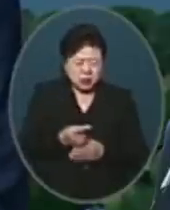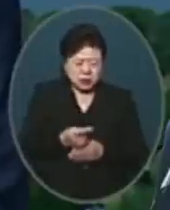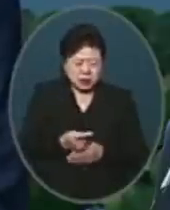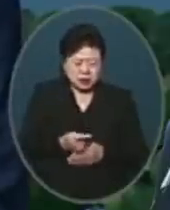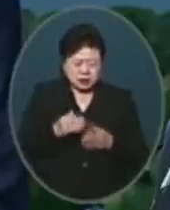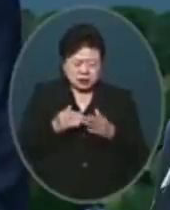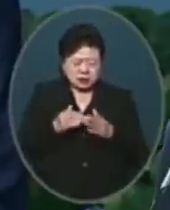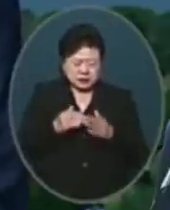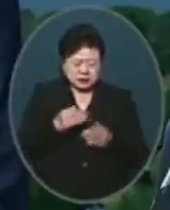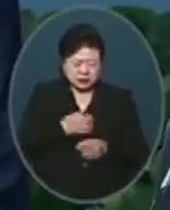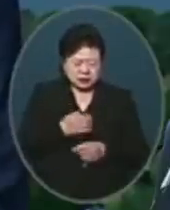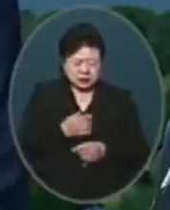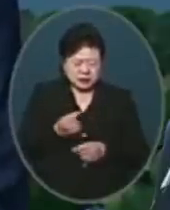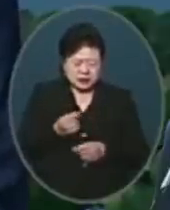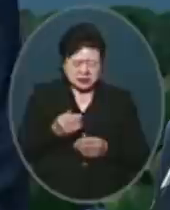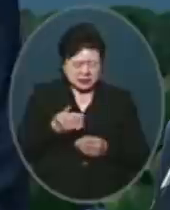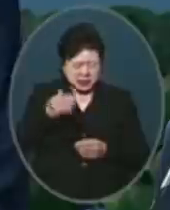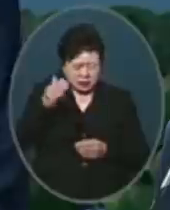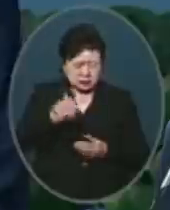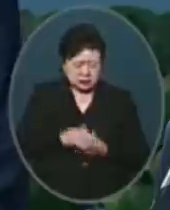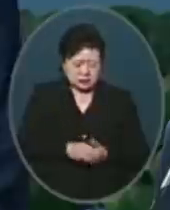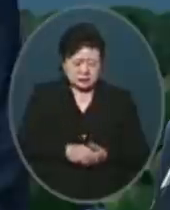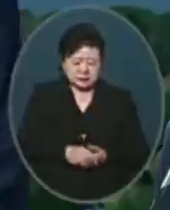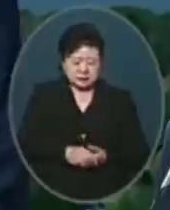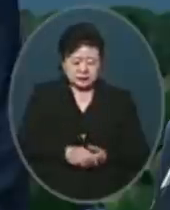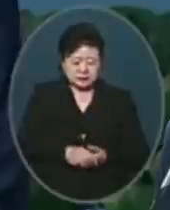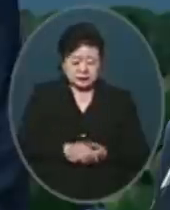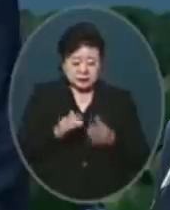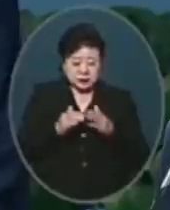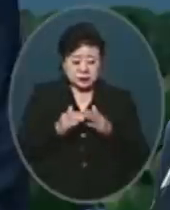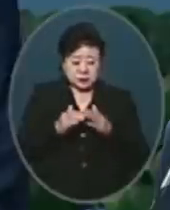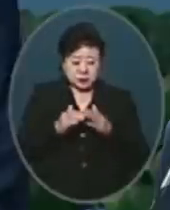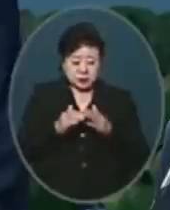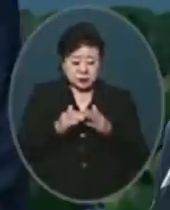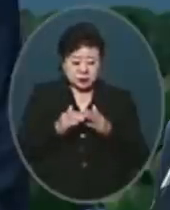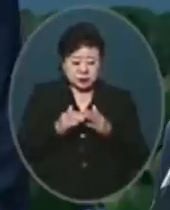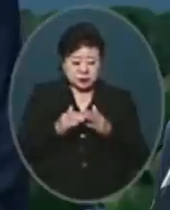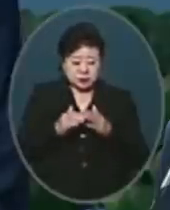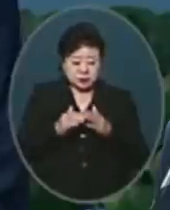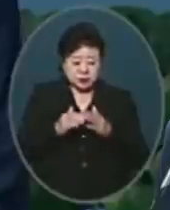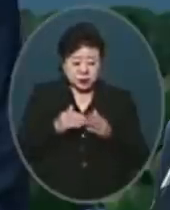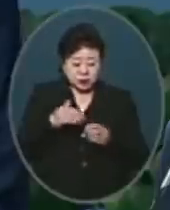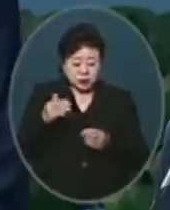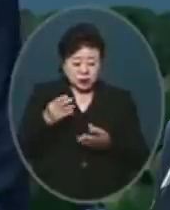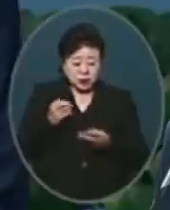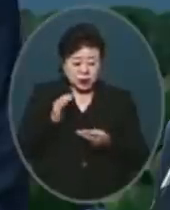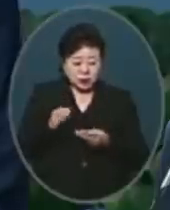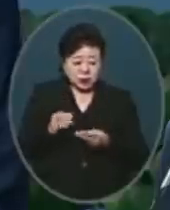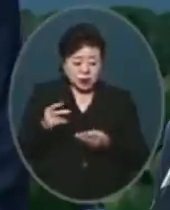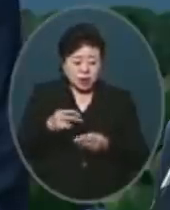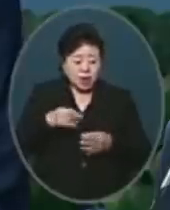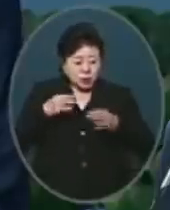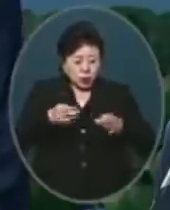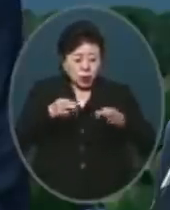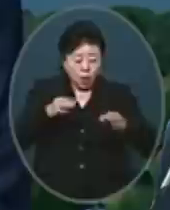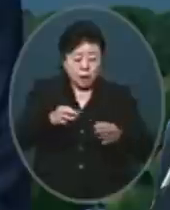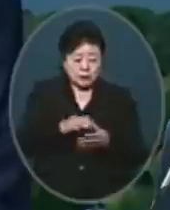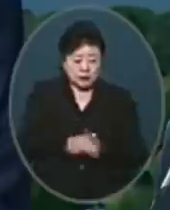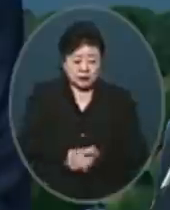하냐고. 빨리 나가라고. 그 집으로 보냈는데 얼마 있다가 또 호함을 치고